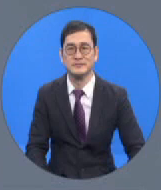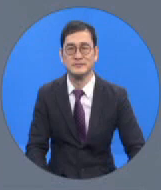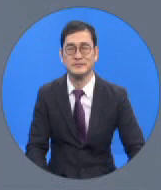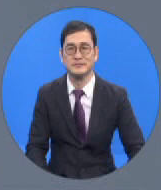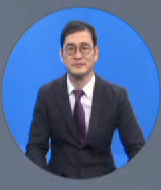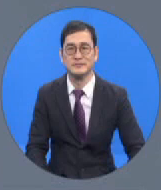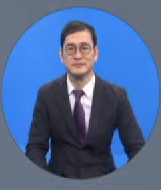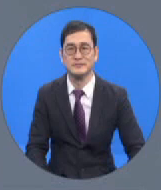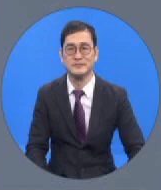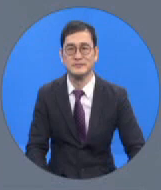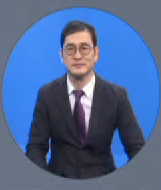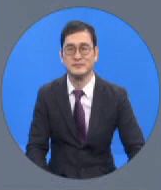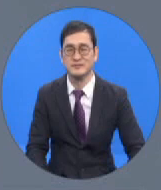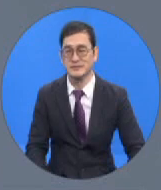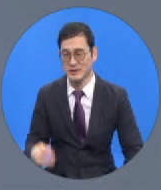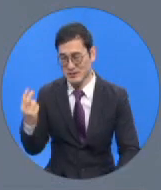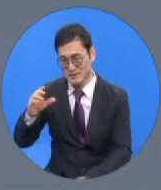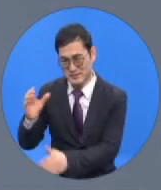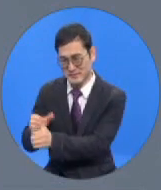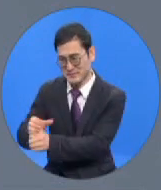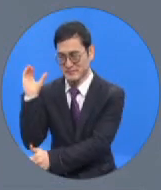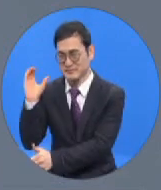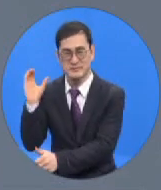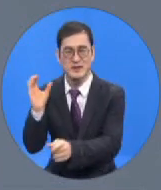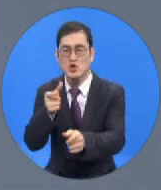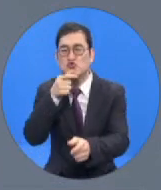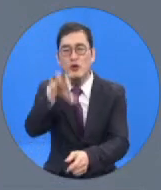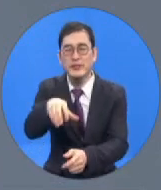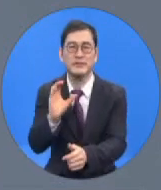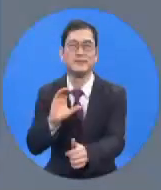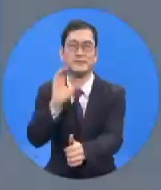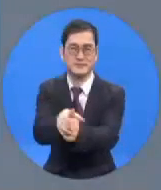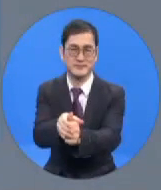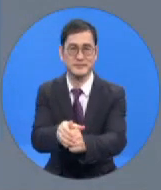수사를 위해서라는 이유로 수원지검에 재배당을 했습니다.